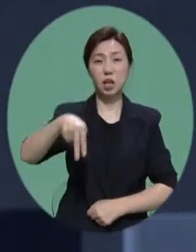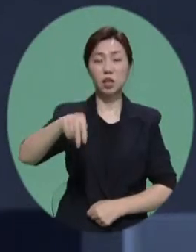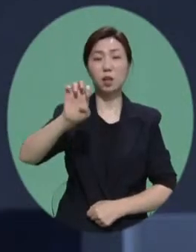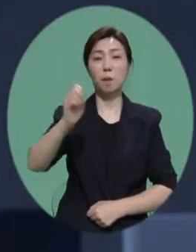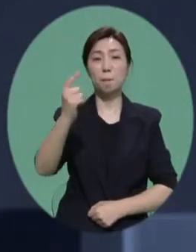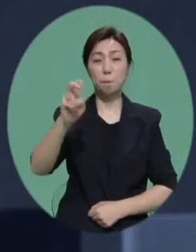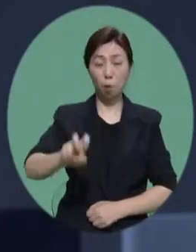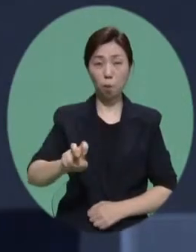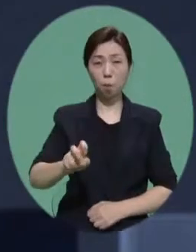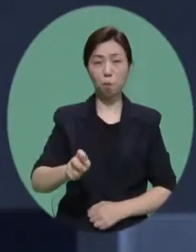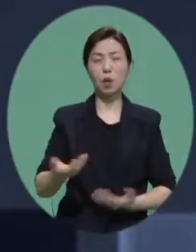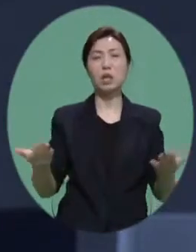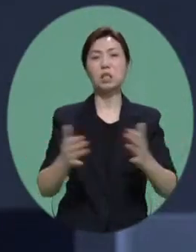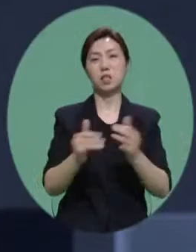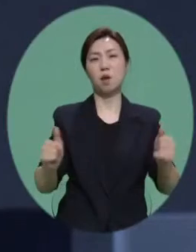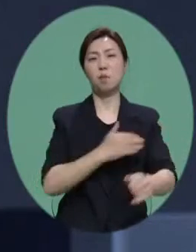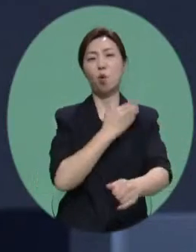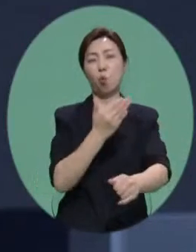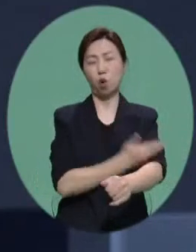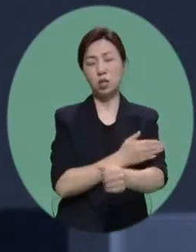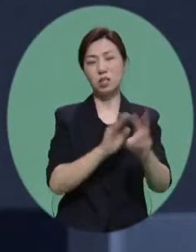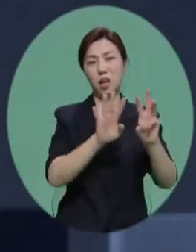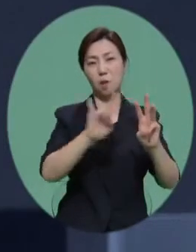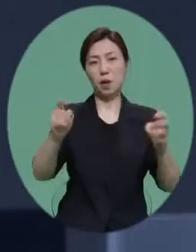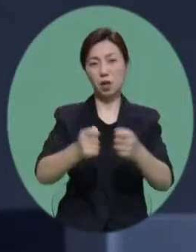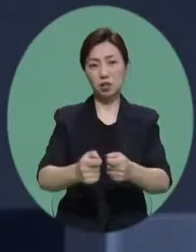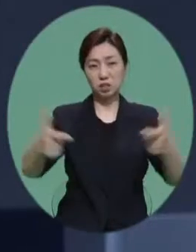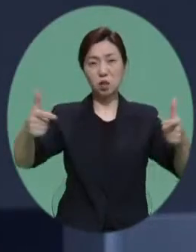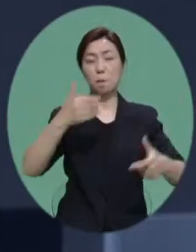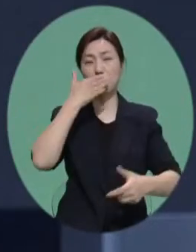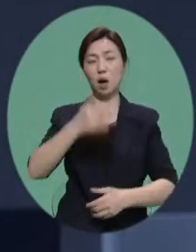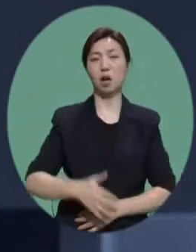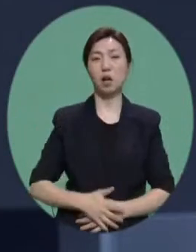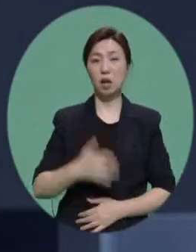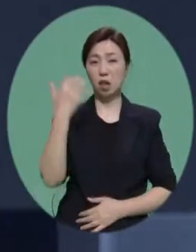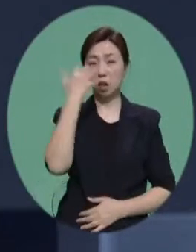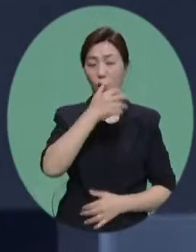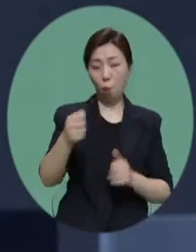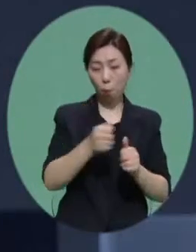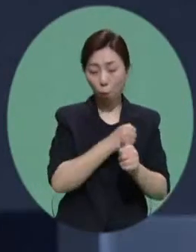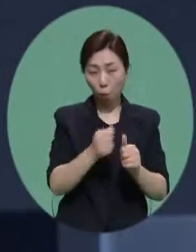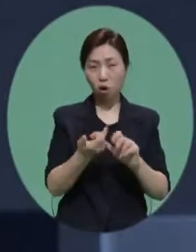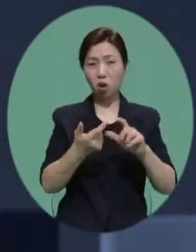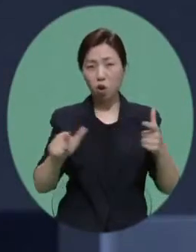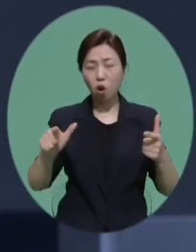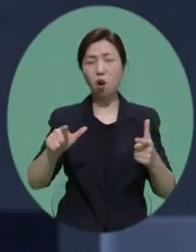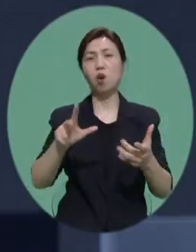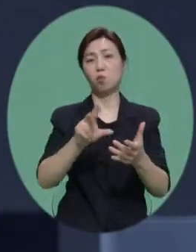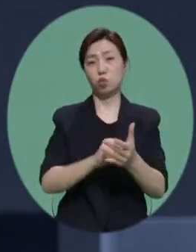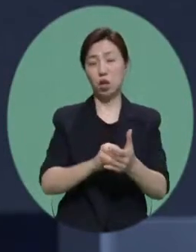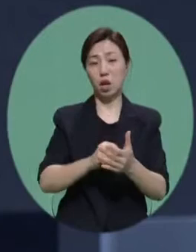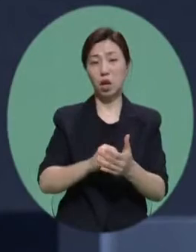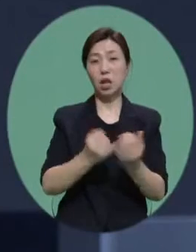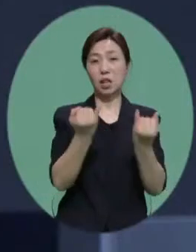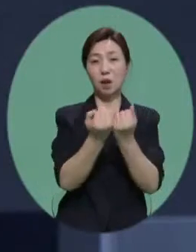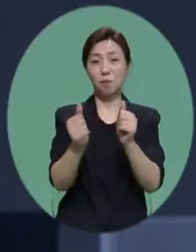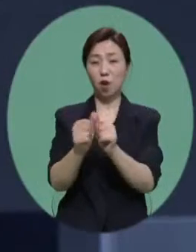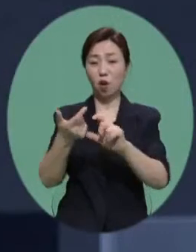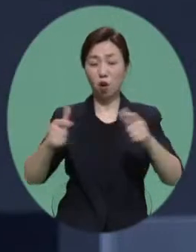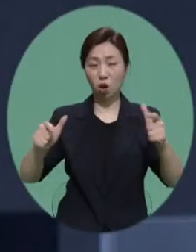늘릴 수 있기 때문입니다 성폭력의 개념 또 성차별 임금 그리고 육아